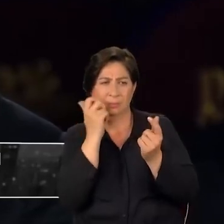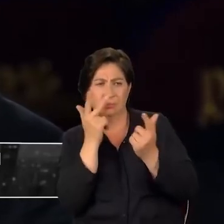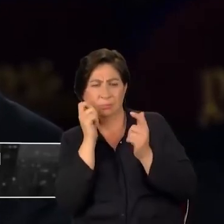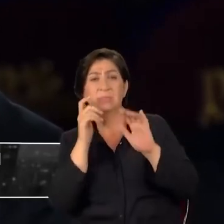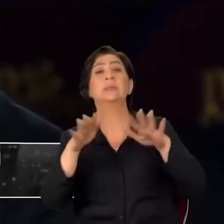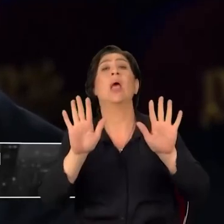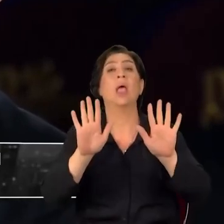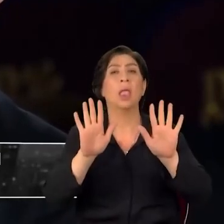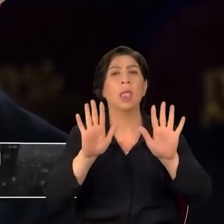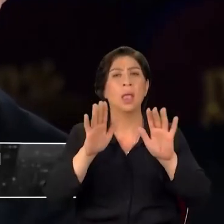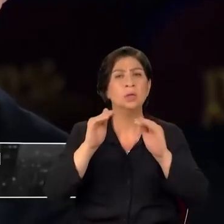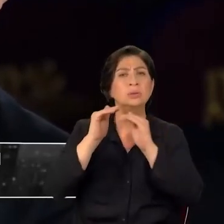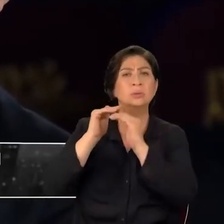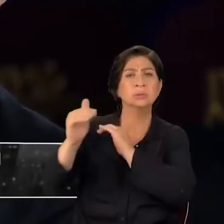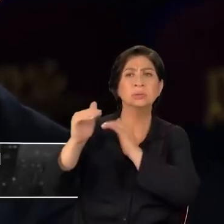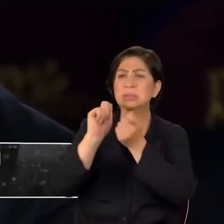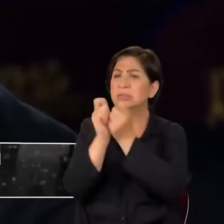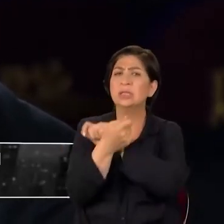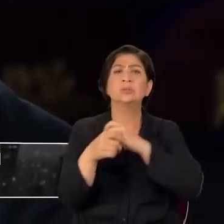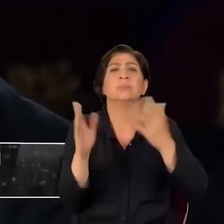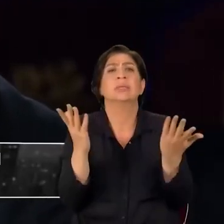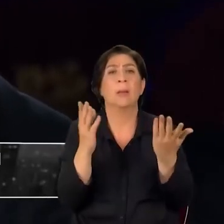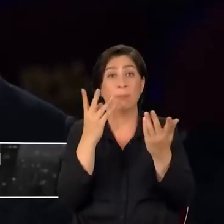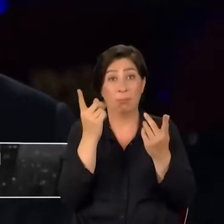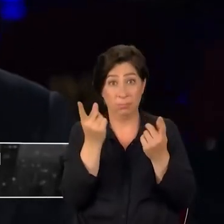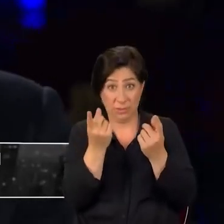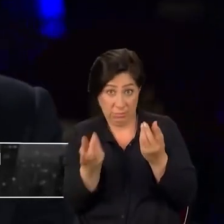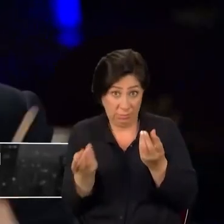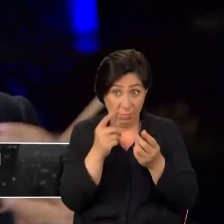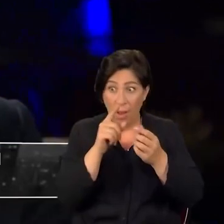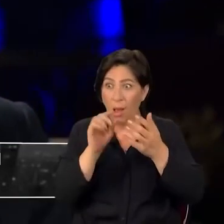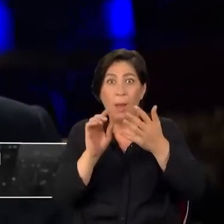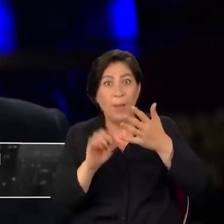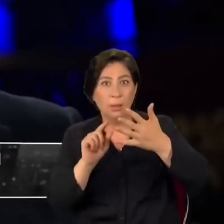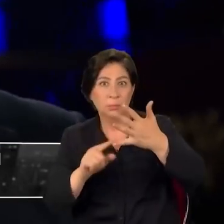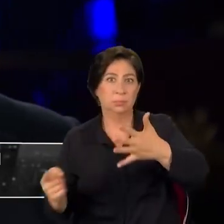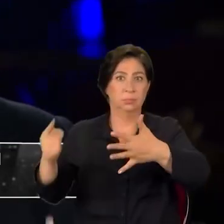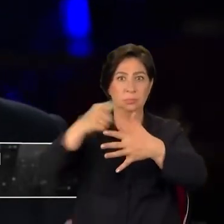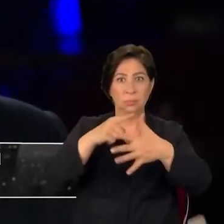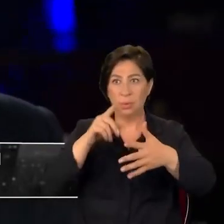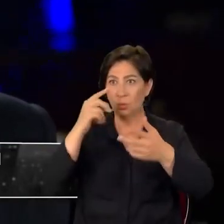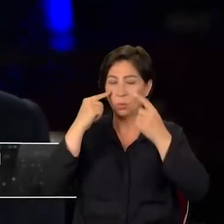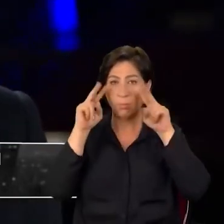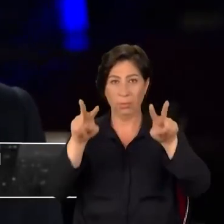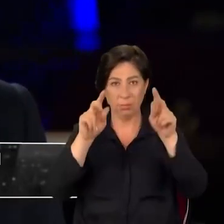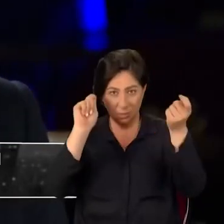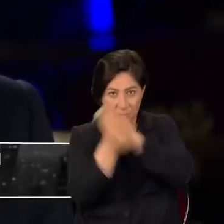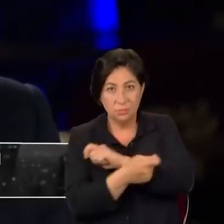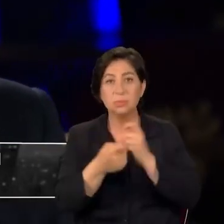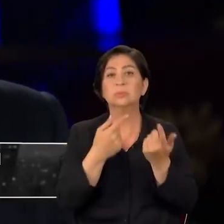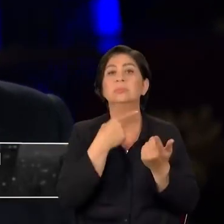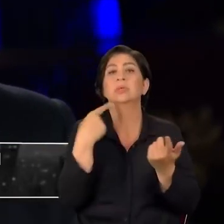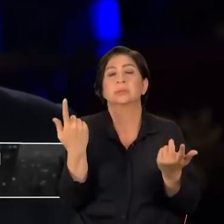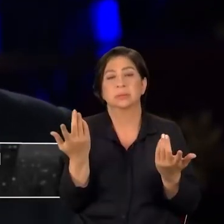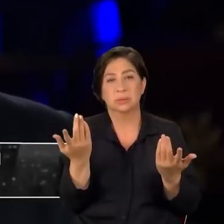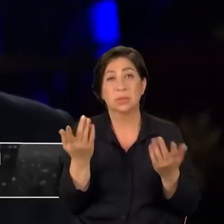değil. Ne de Türkiye'deki genel seçmen dağılımı değişmiş vaziyette. Birdenbire insanların böyle dünyayı algılayış biçimleri falan olması da